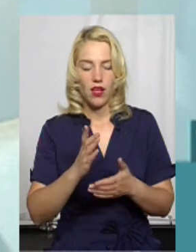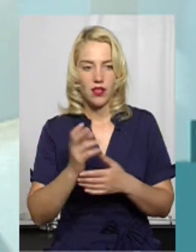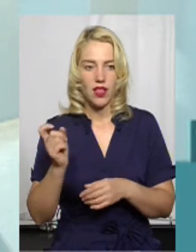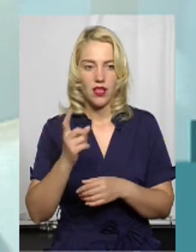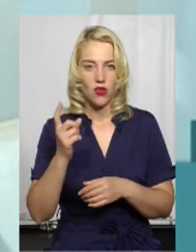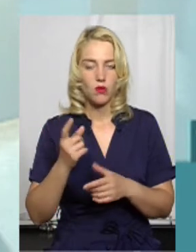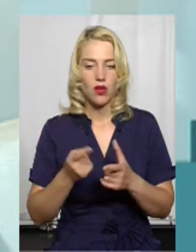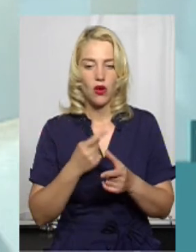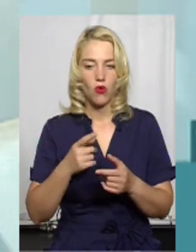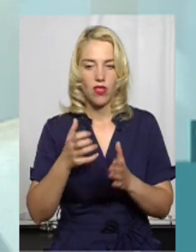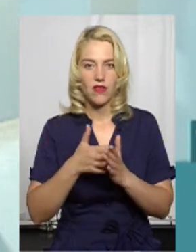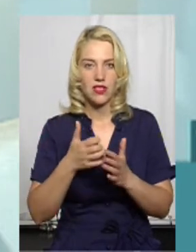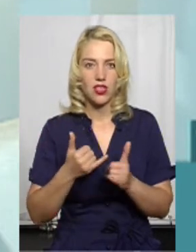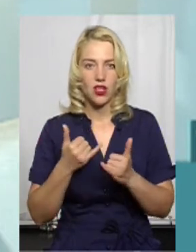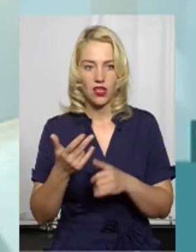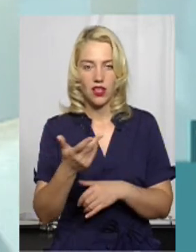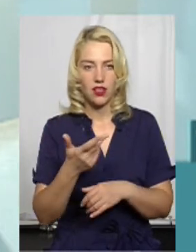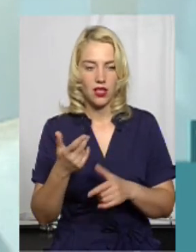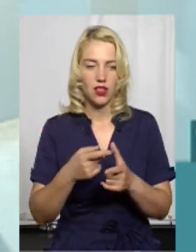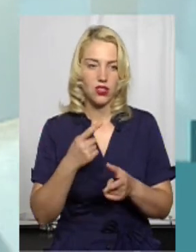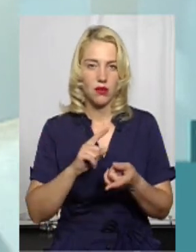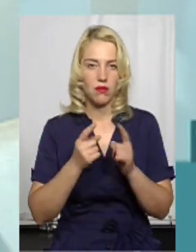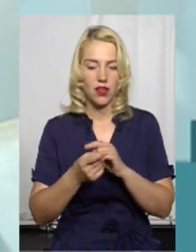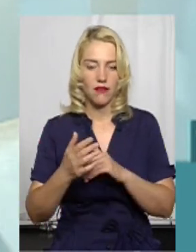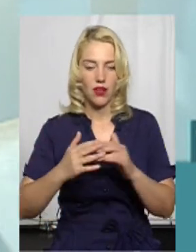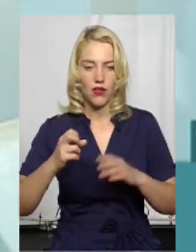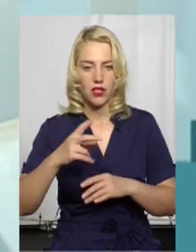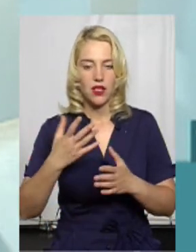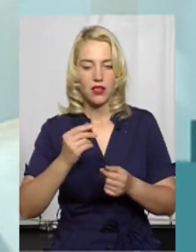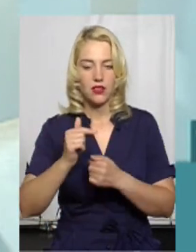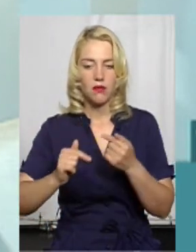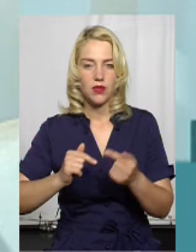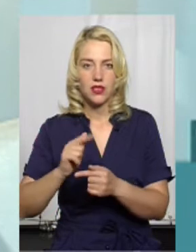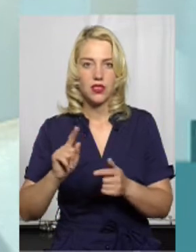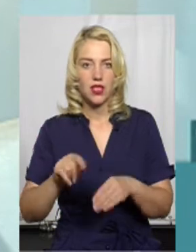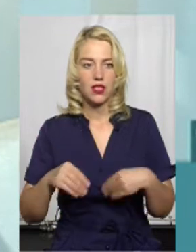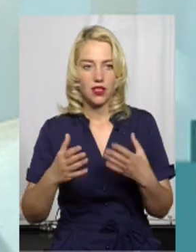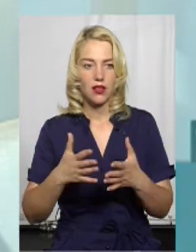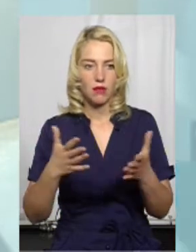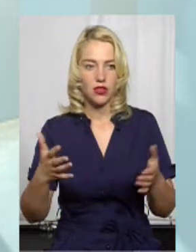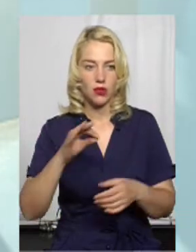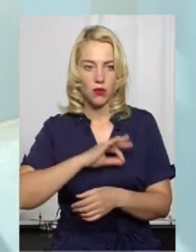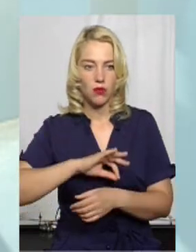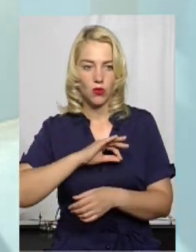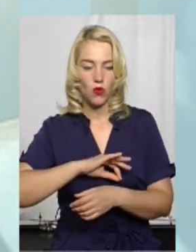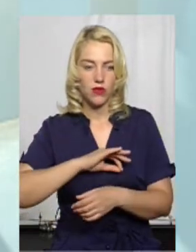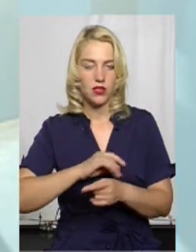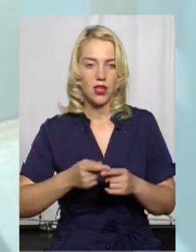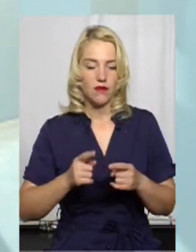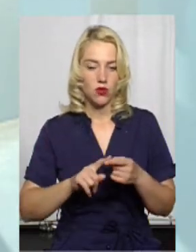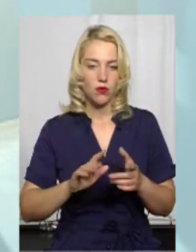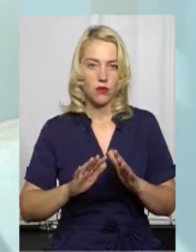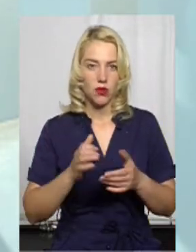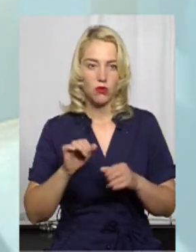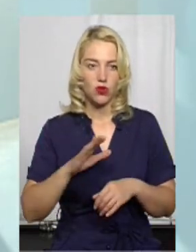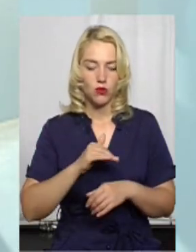вже на трьох не вистачає, або перекваліфікуватися на якийсь бізнес, який дає більшу прибутковість. В даному випадку